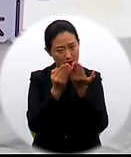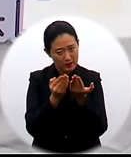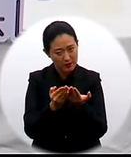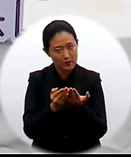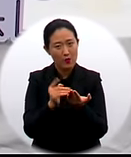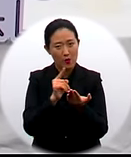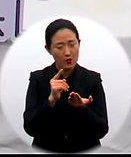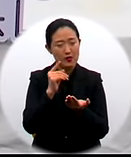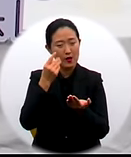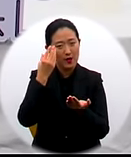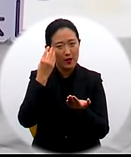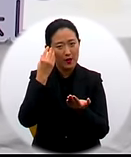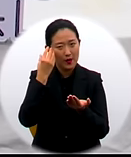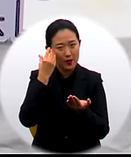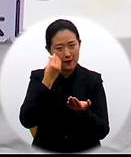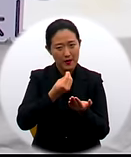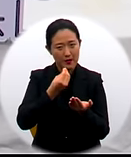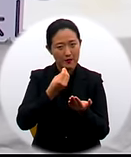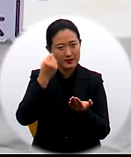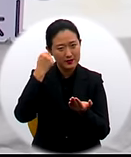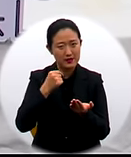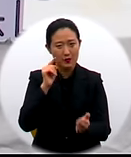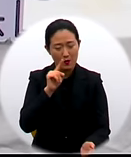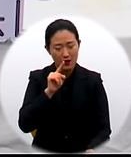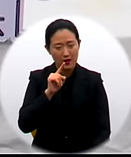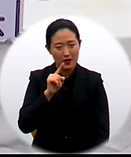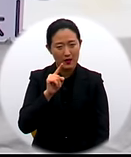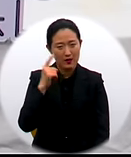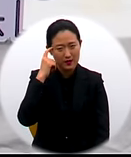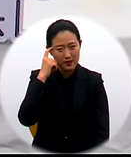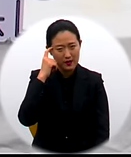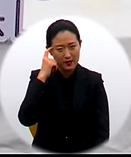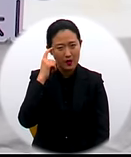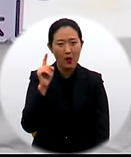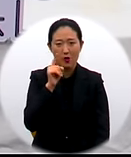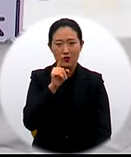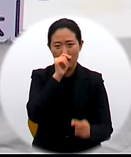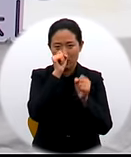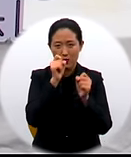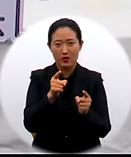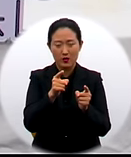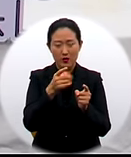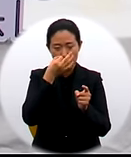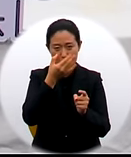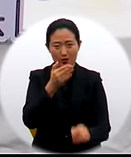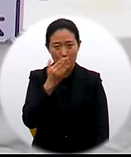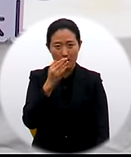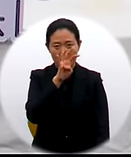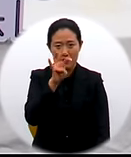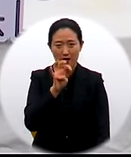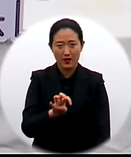아이는 이 직무의 어떤 부분을 매력적으로 느꼈을까? 어떤 직무가 필요할까? 그러면은 이 직무를 위해서는